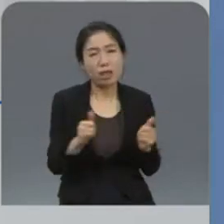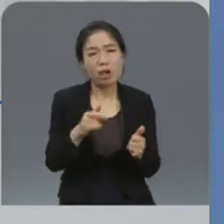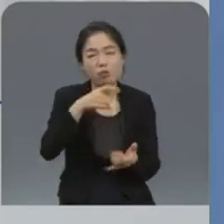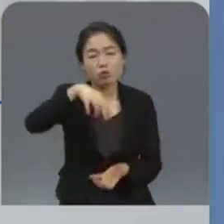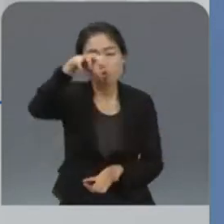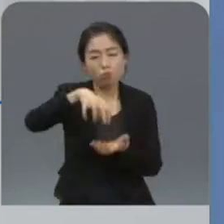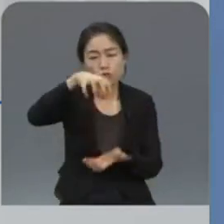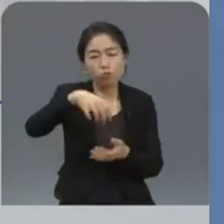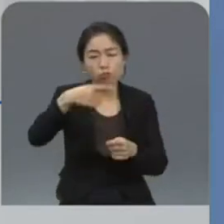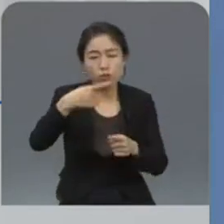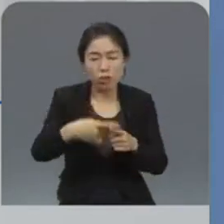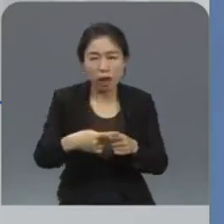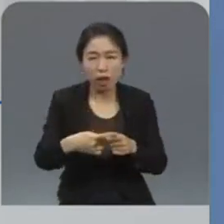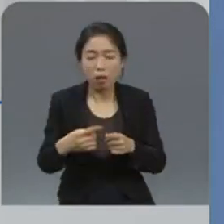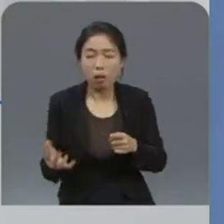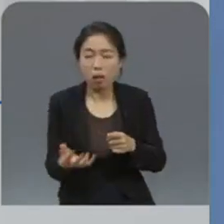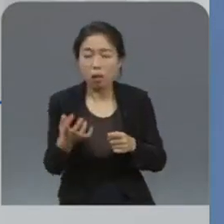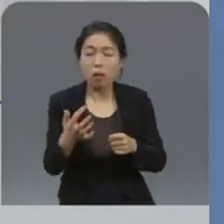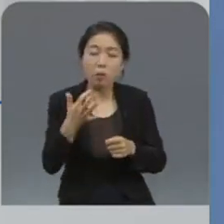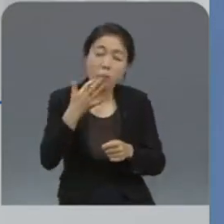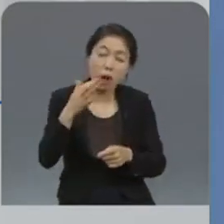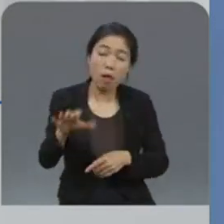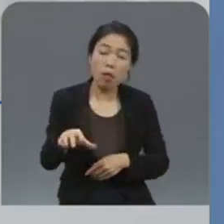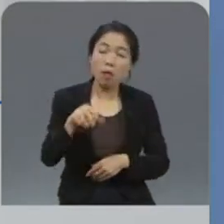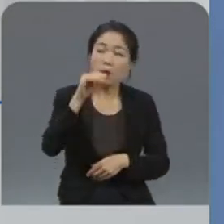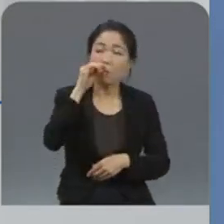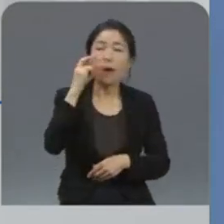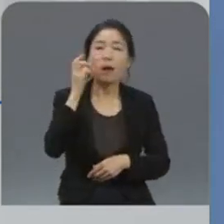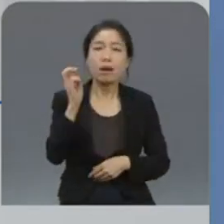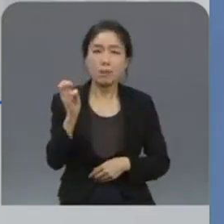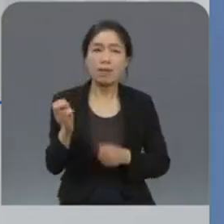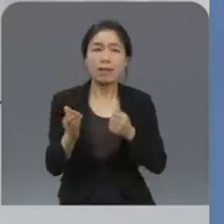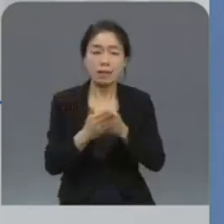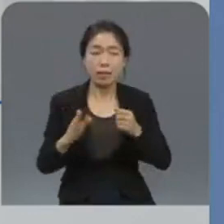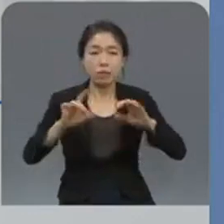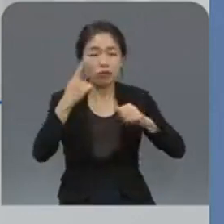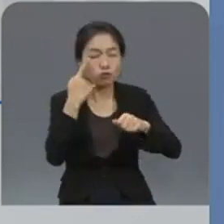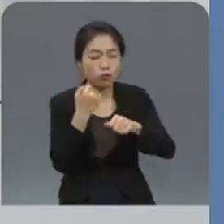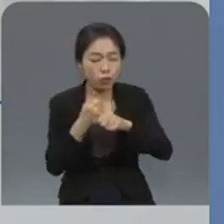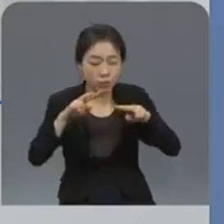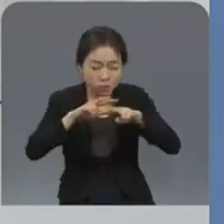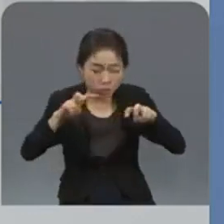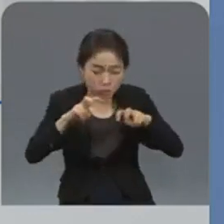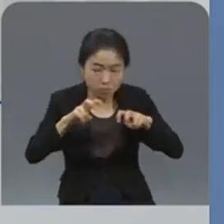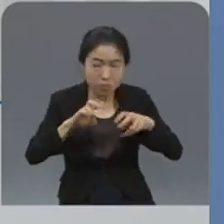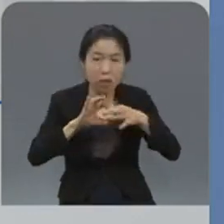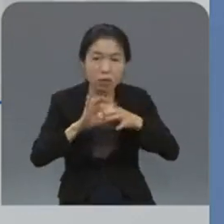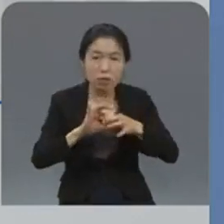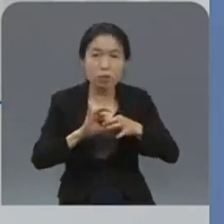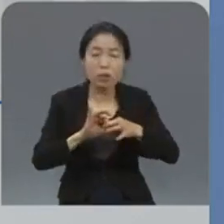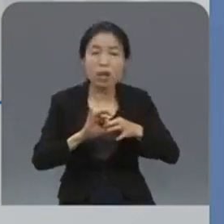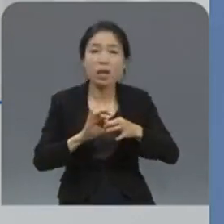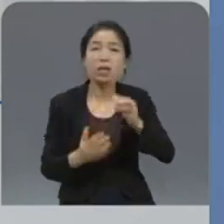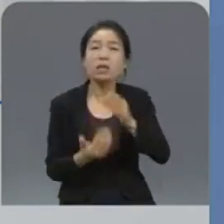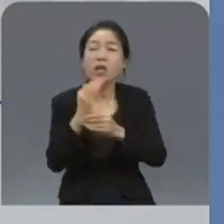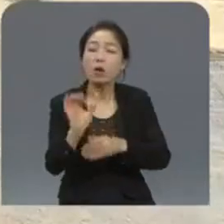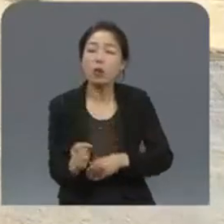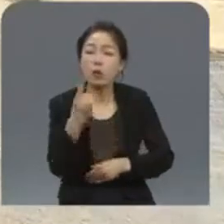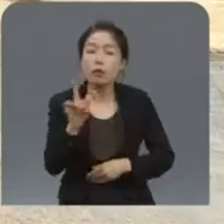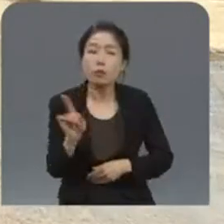펌프 가동 중에 나온 일산화탄소를 마신 것으로 보인다며 국과수 감식을 통해 사고 경위를 가릴 것이라고